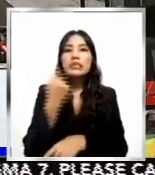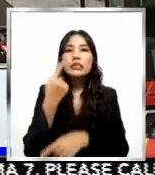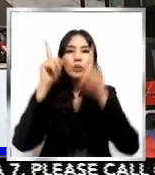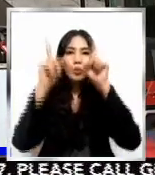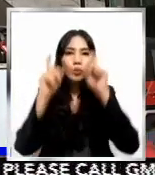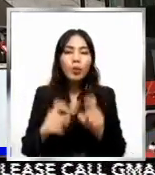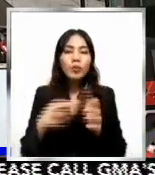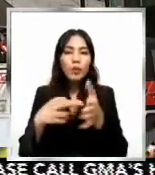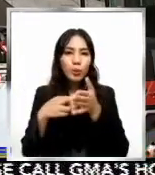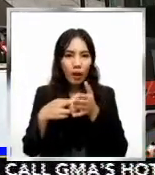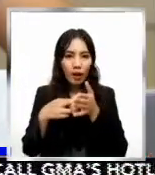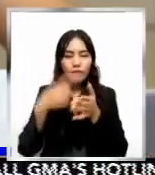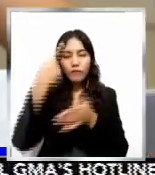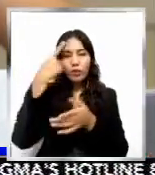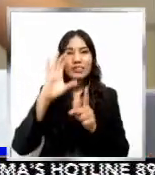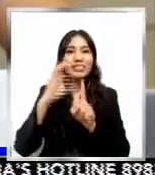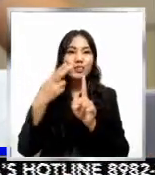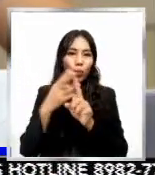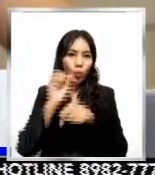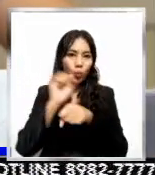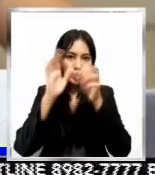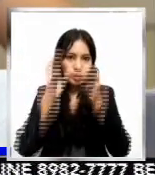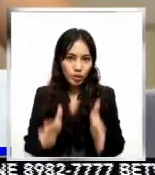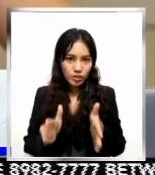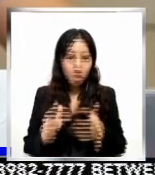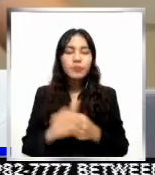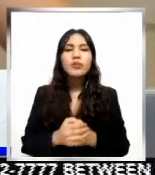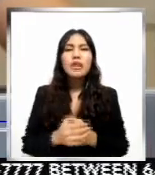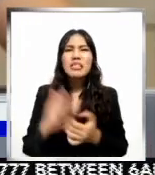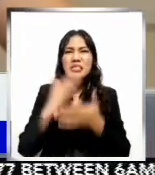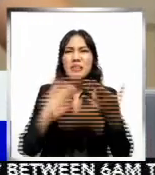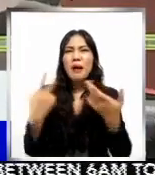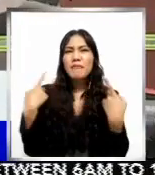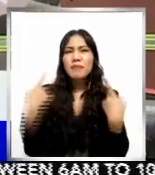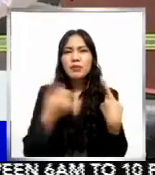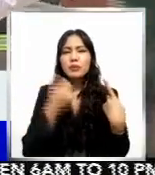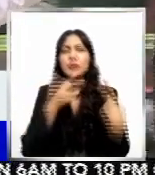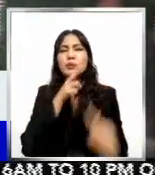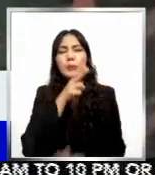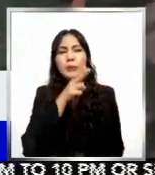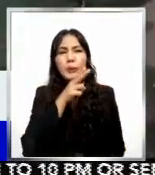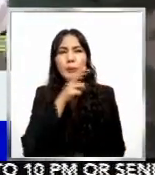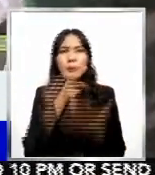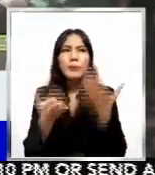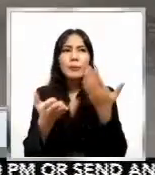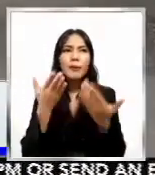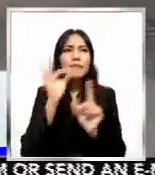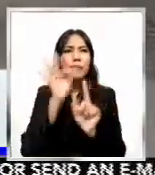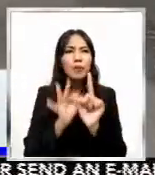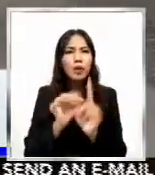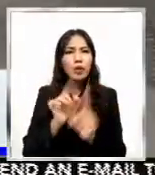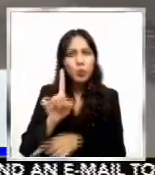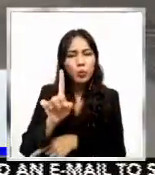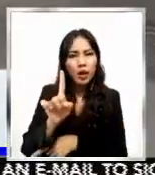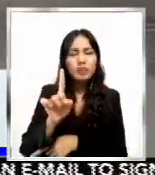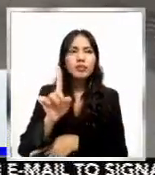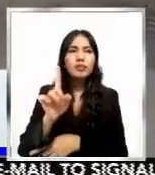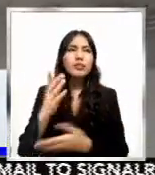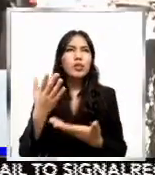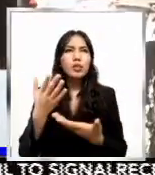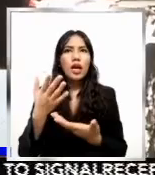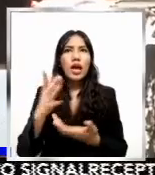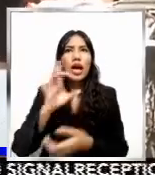iba pa silang suspecha. Yung curfew namin, linuagan namin noong February 1 from 8 p.m. to 10 p.m. That could be another